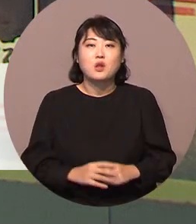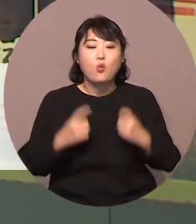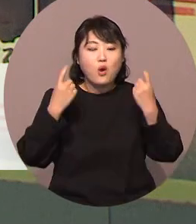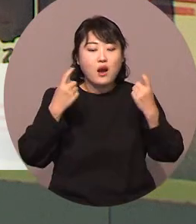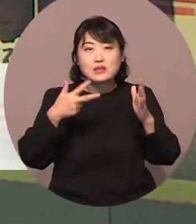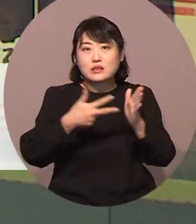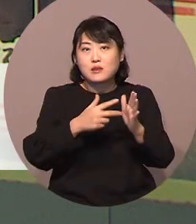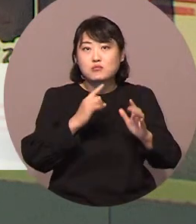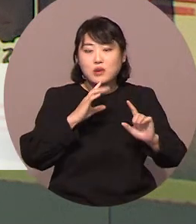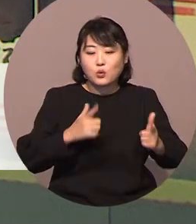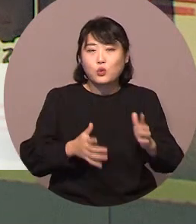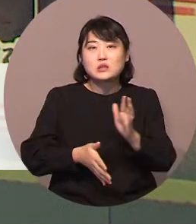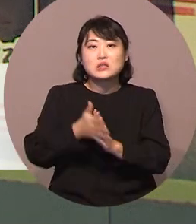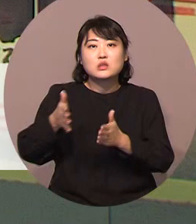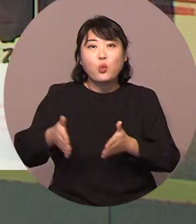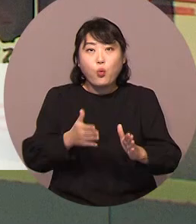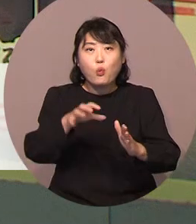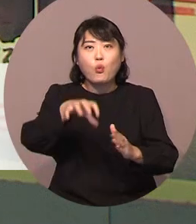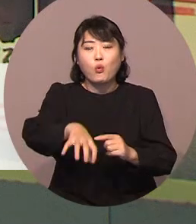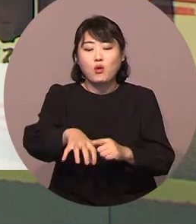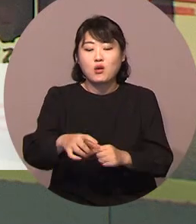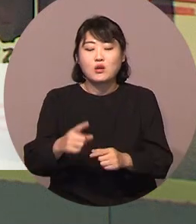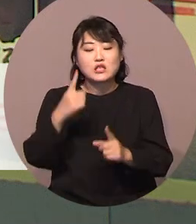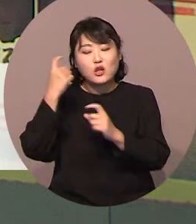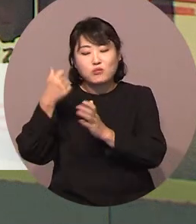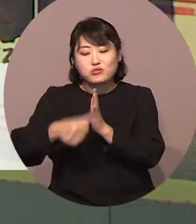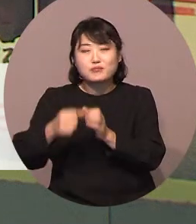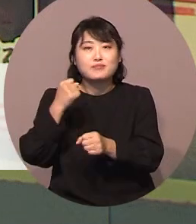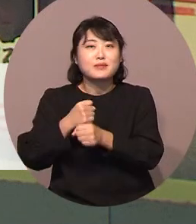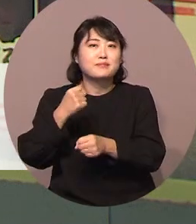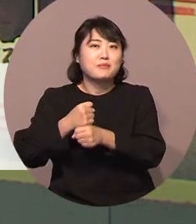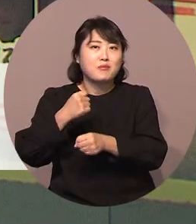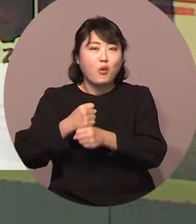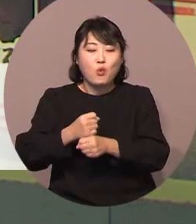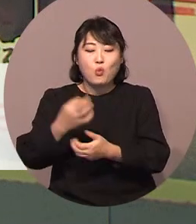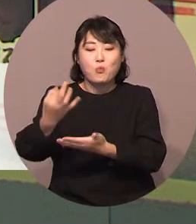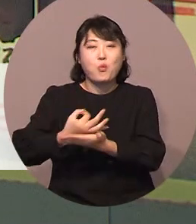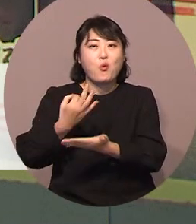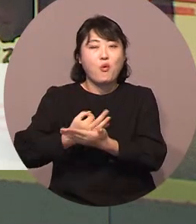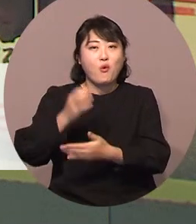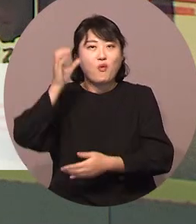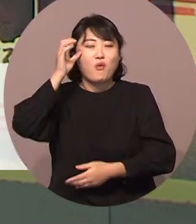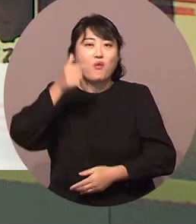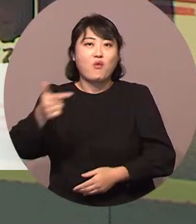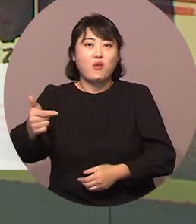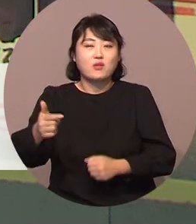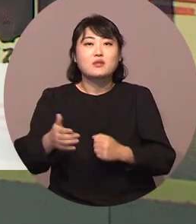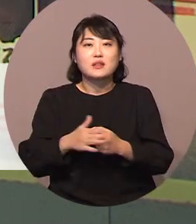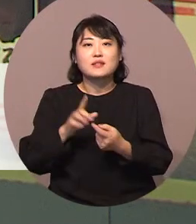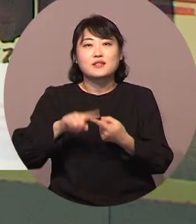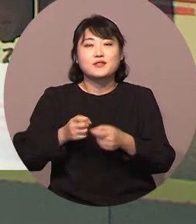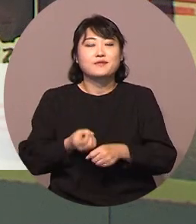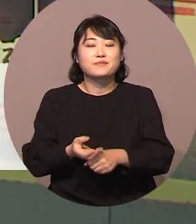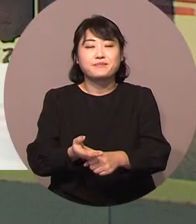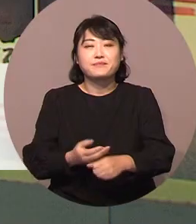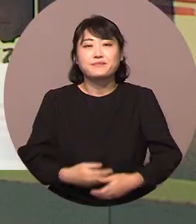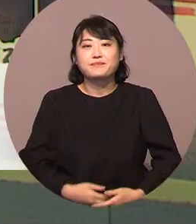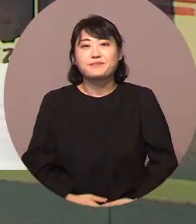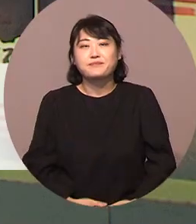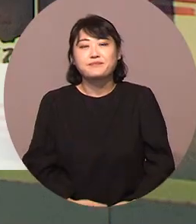아니라 지자체까지 가세해 기념품 제작 등 다양한 사업으로 수익 창출을 노리고 있는데요 조영찬 기자가